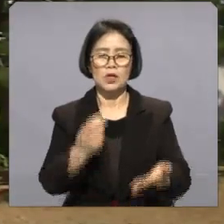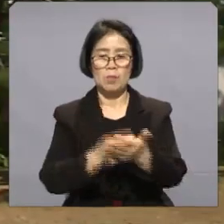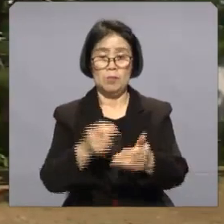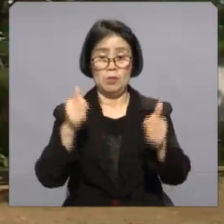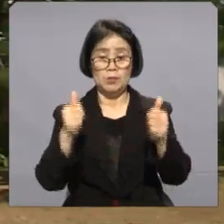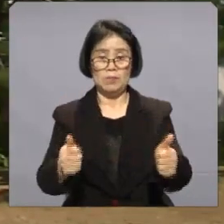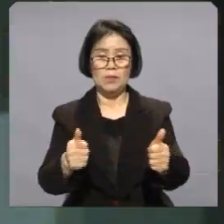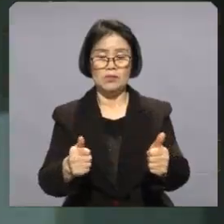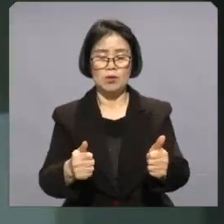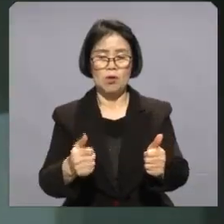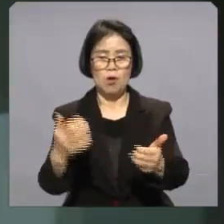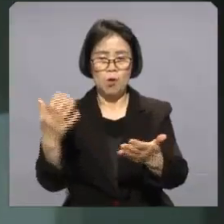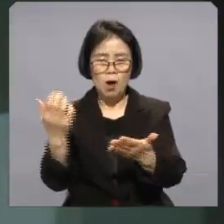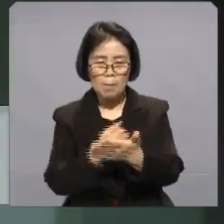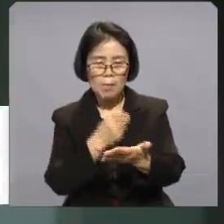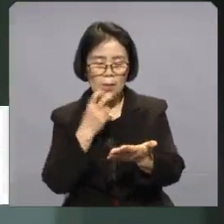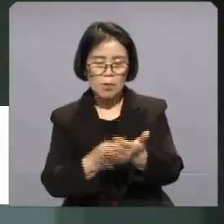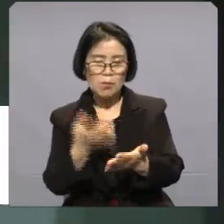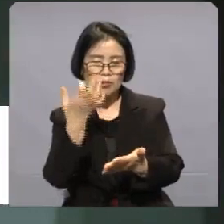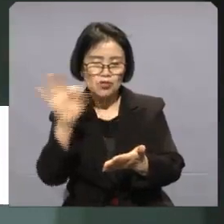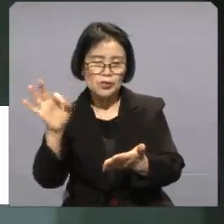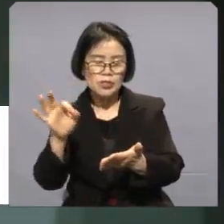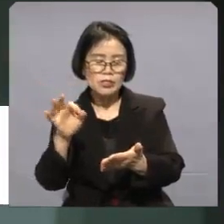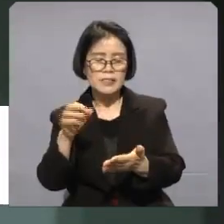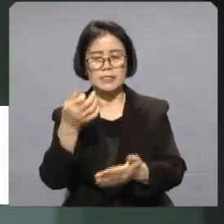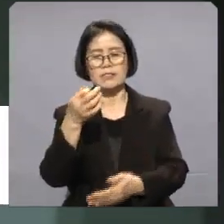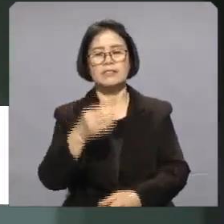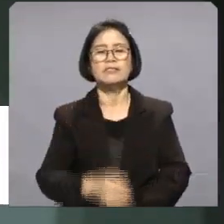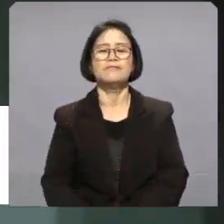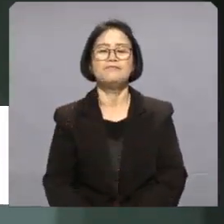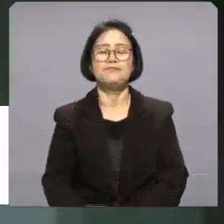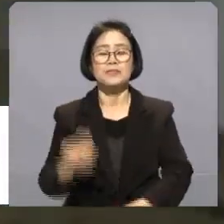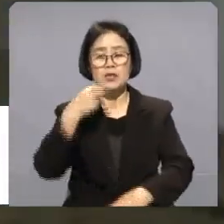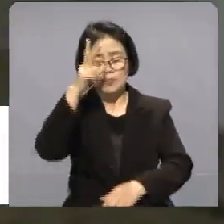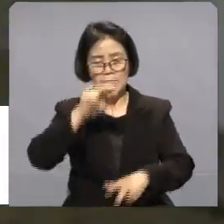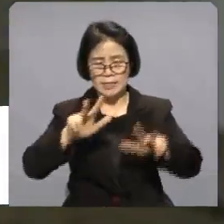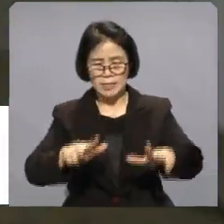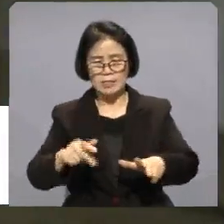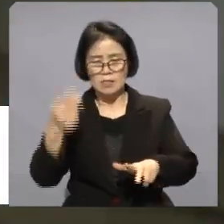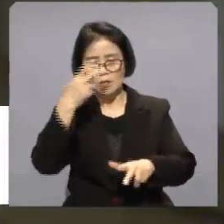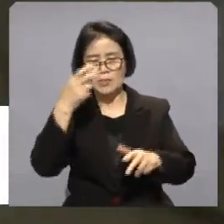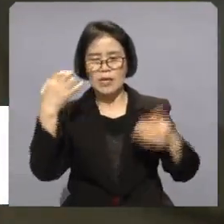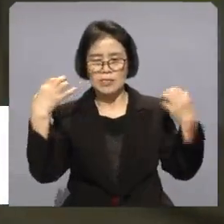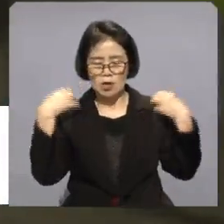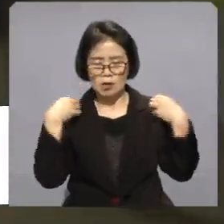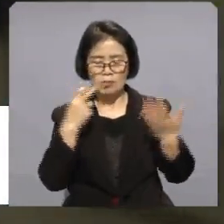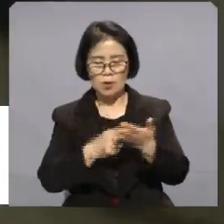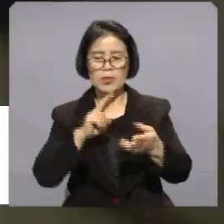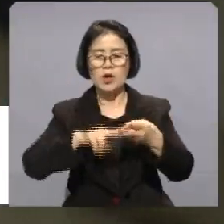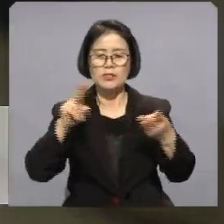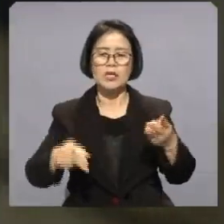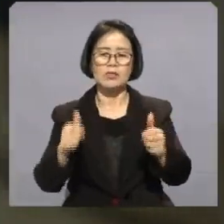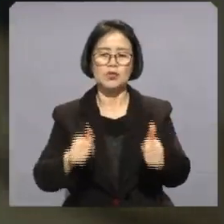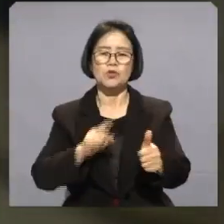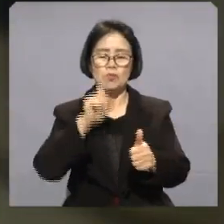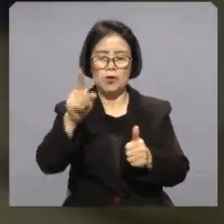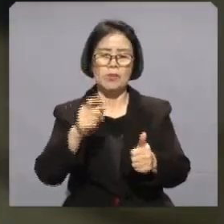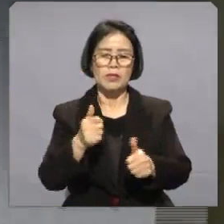헌법재판소가 검수완박법의 유효성을 인정하면서 검찰은 현행 검찰청법, 형사소송법에 따라 수사해야